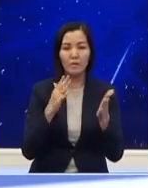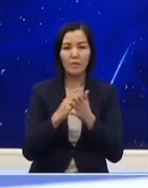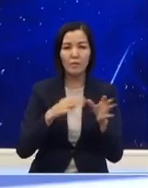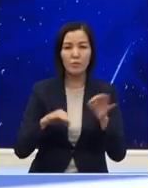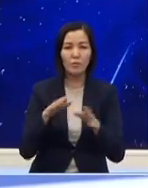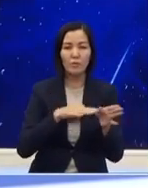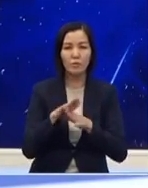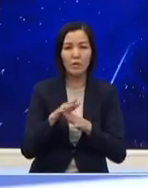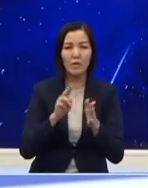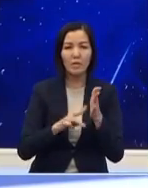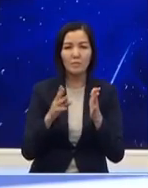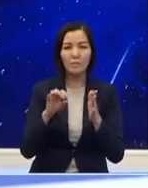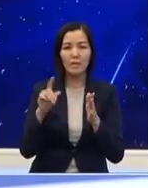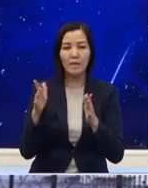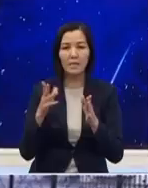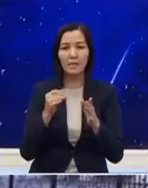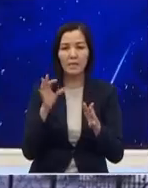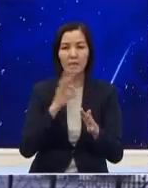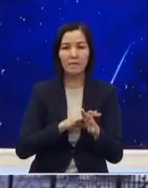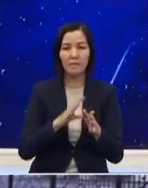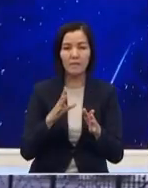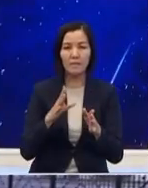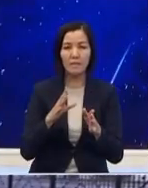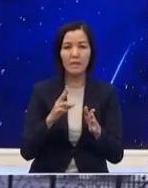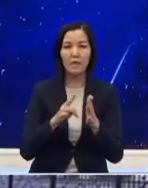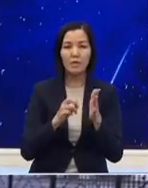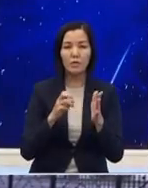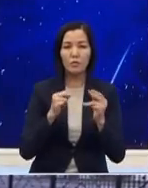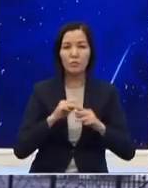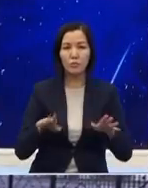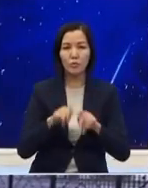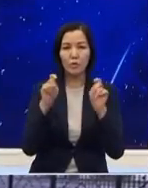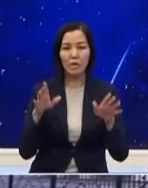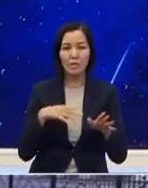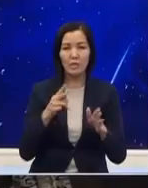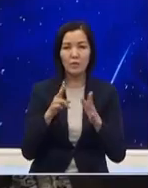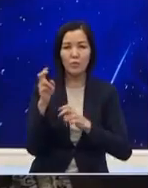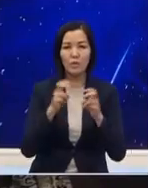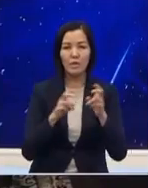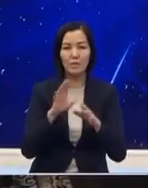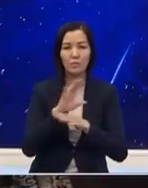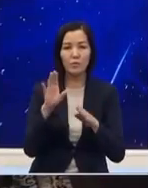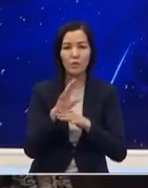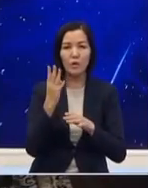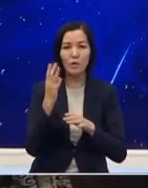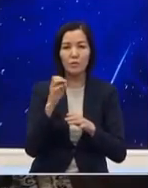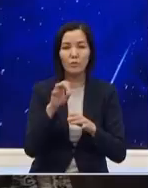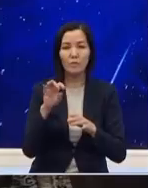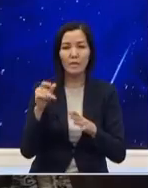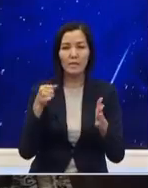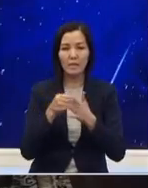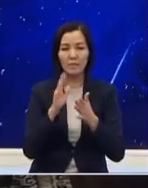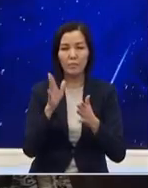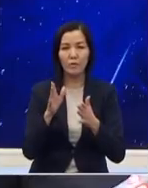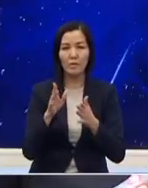Жоба жүзеге асса, 70 миллиардтан астам теңге инвестицияланып, 700 жаңа жұмыс орны ашылады. Өнеркәсіптік өндіріс көлемі 400 миллиард теңгеге